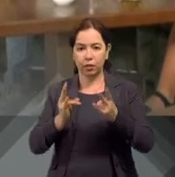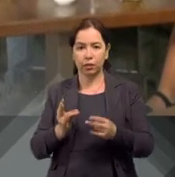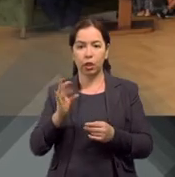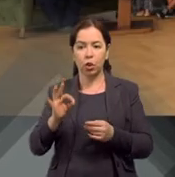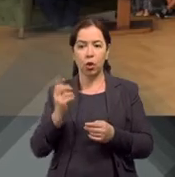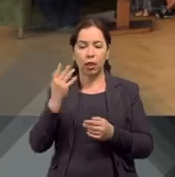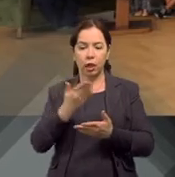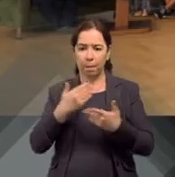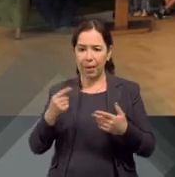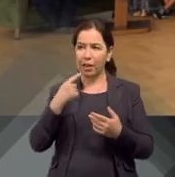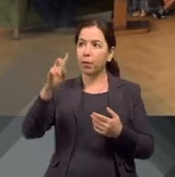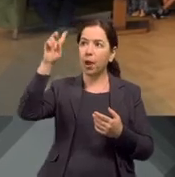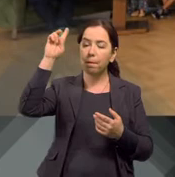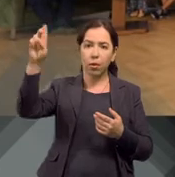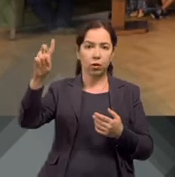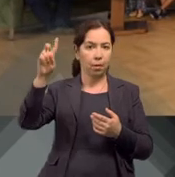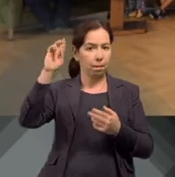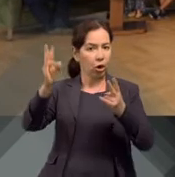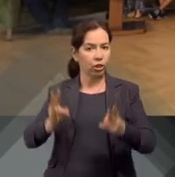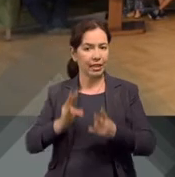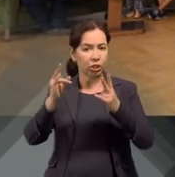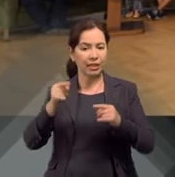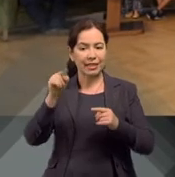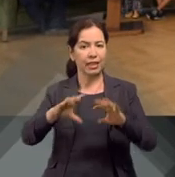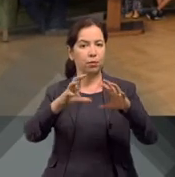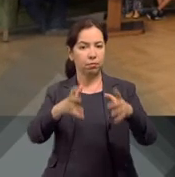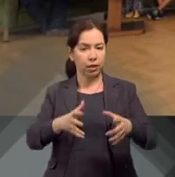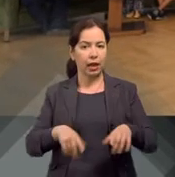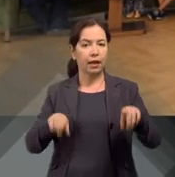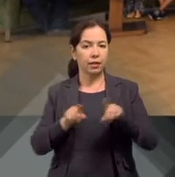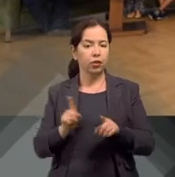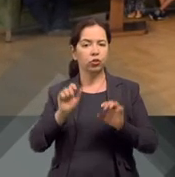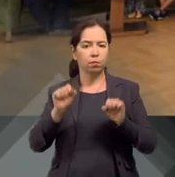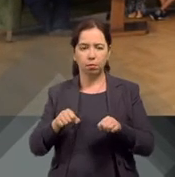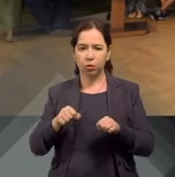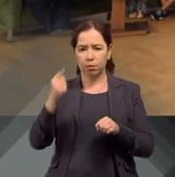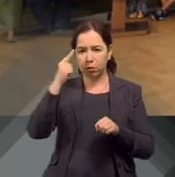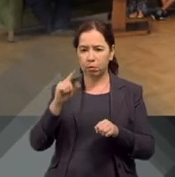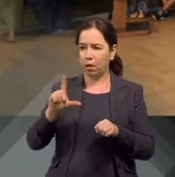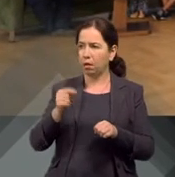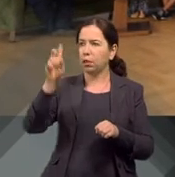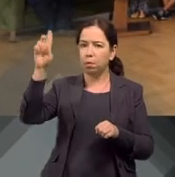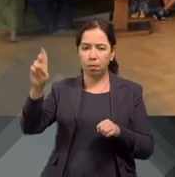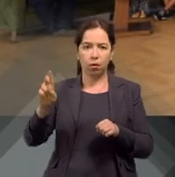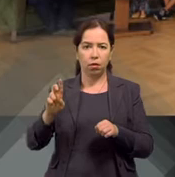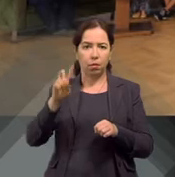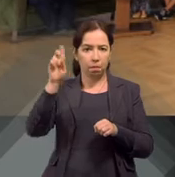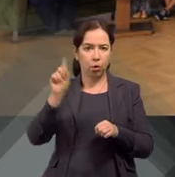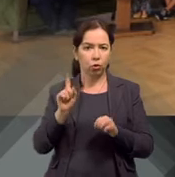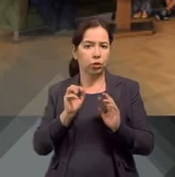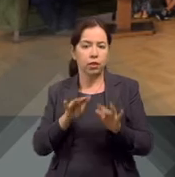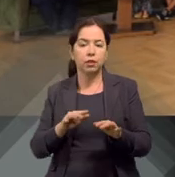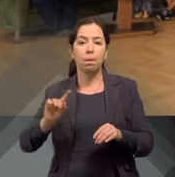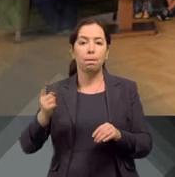Боге, Он нежен с этим миром. Таким образом, что можно даже решить, а где он? Он разве действует?